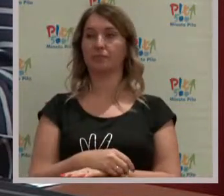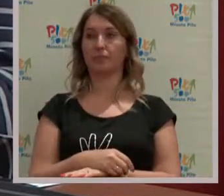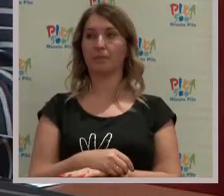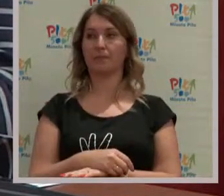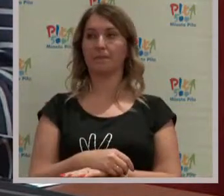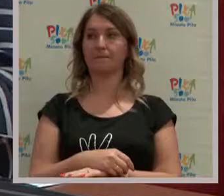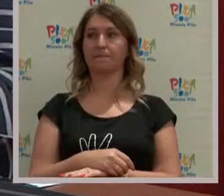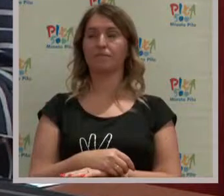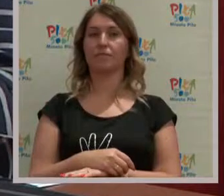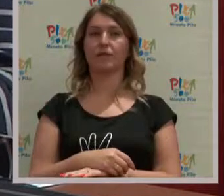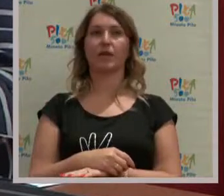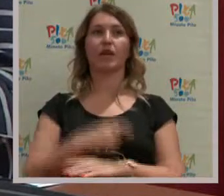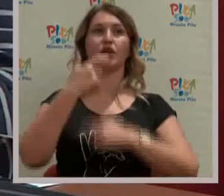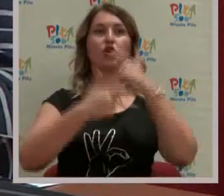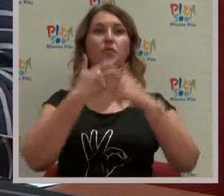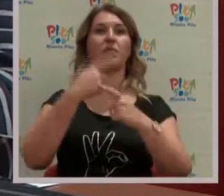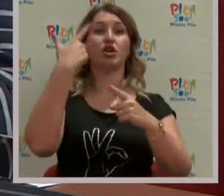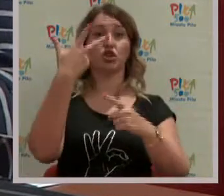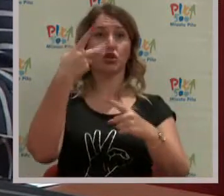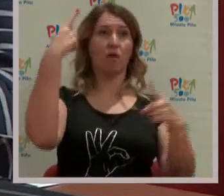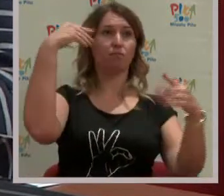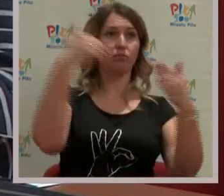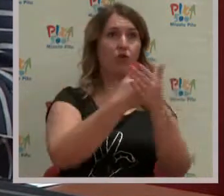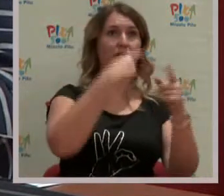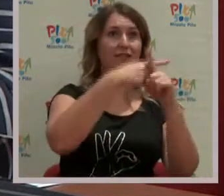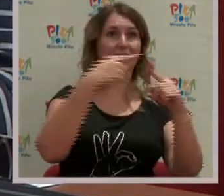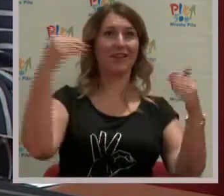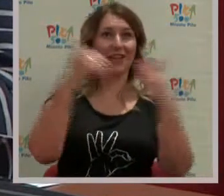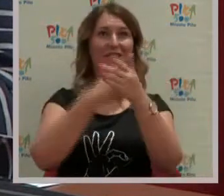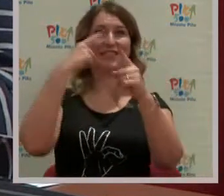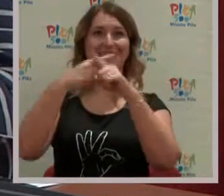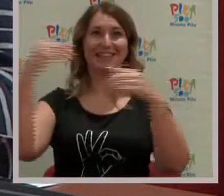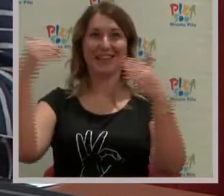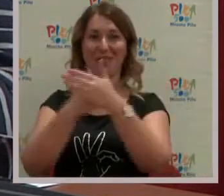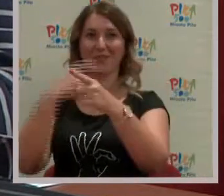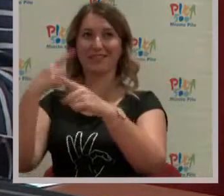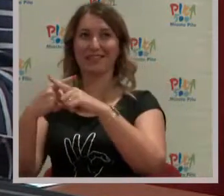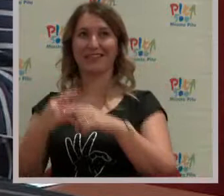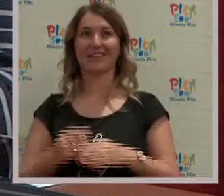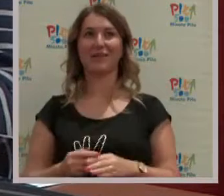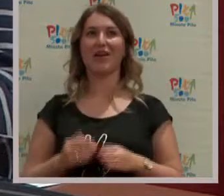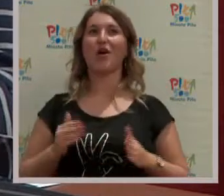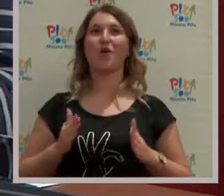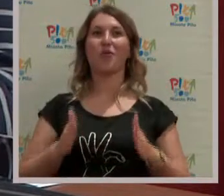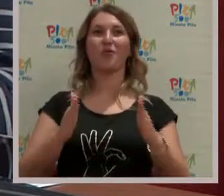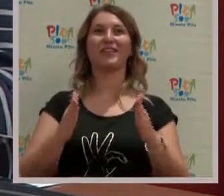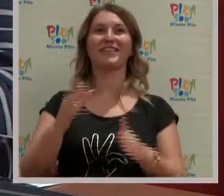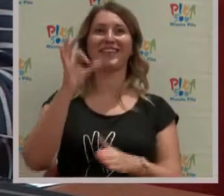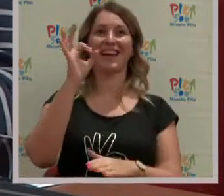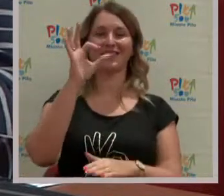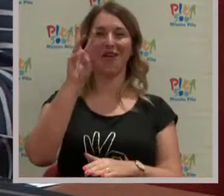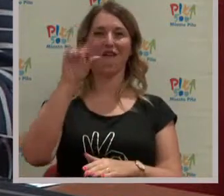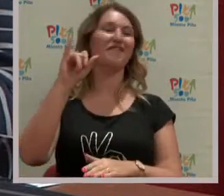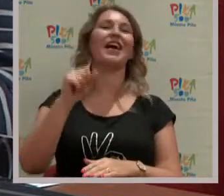Państwa wprowadzamy trzy nowe zadania budowa ulicy kukułczej pomiędzy ulicą sowią i orlą